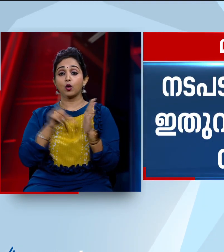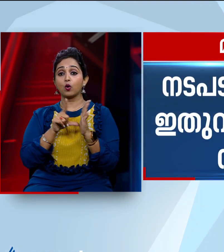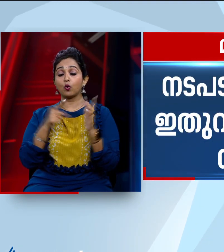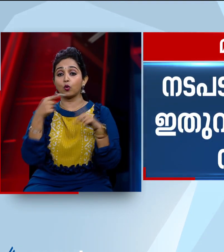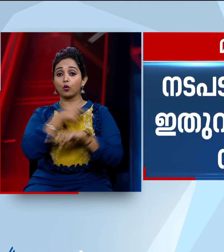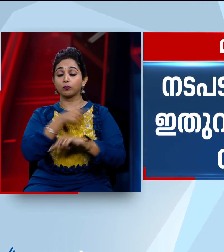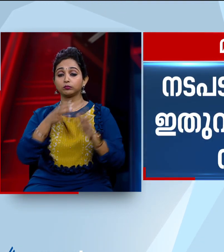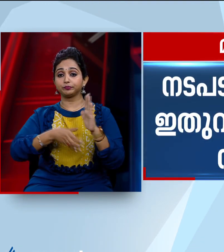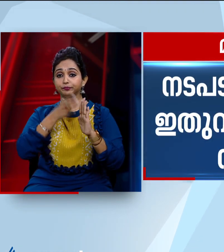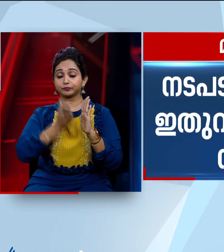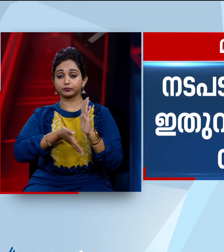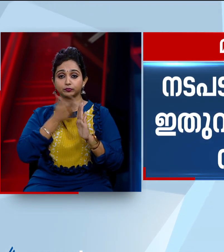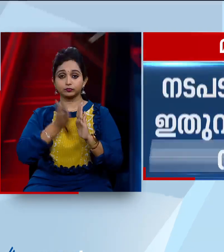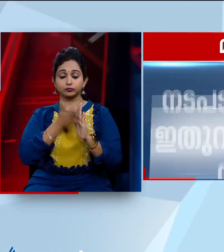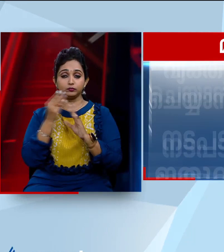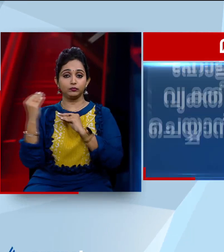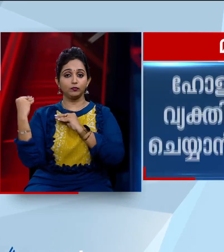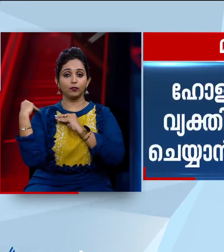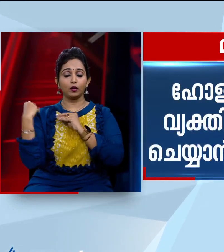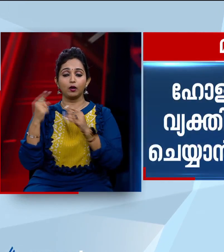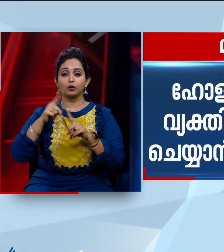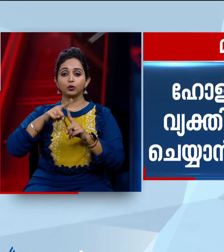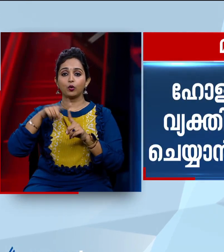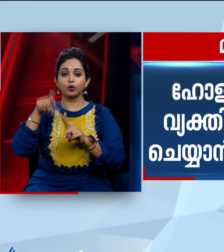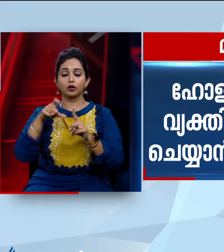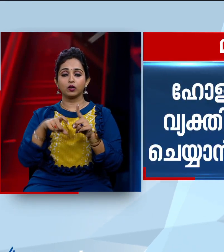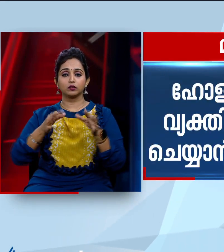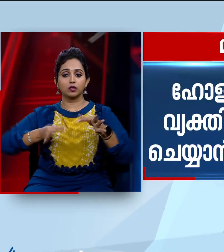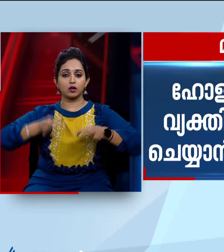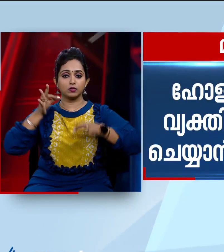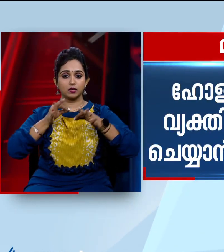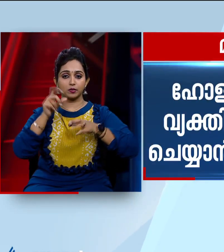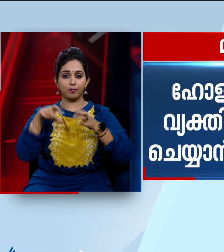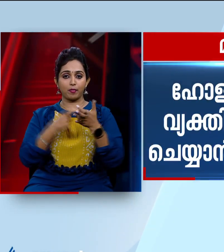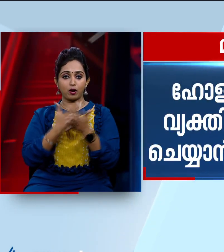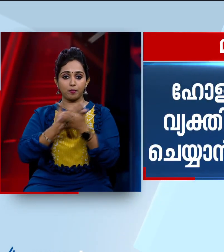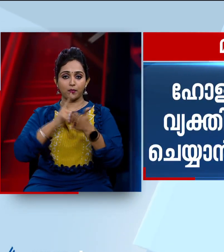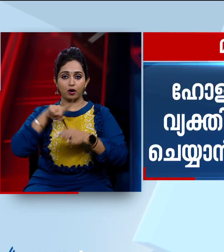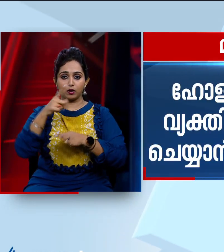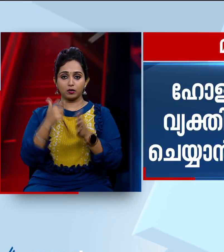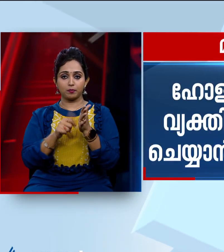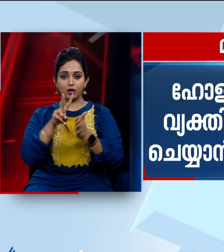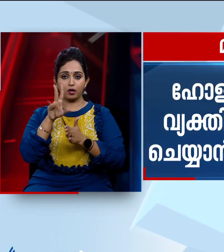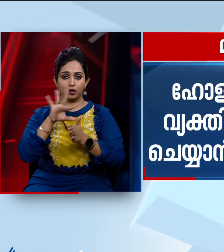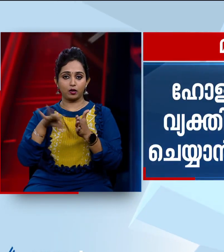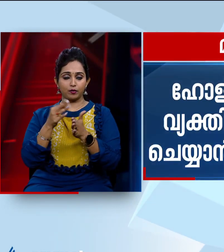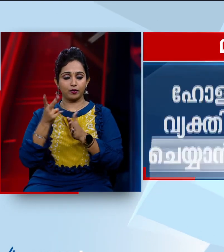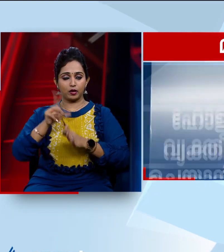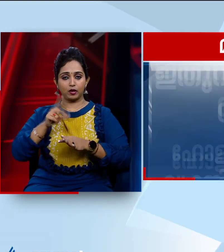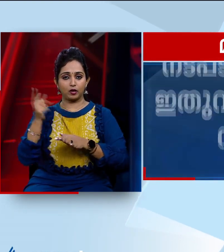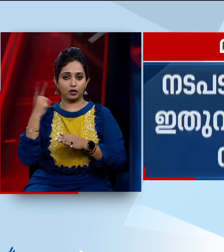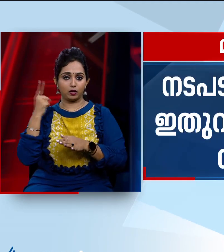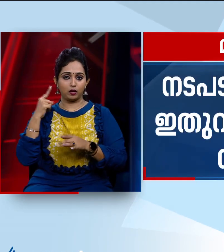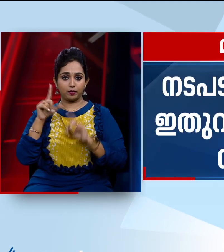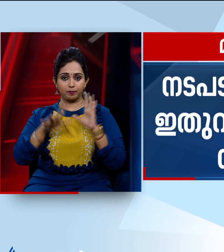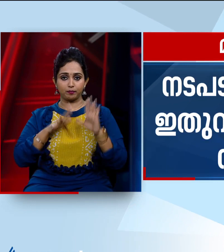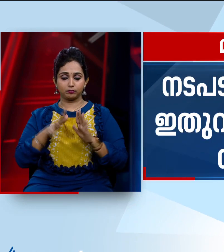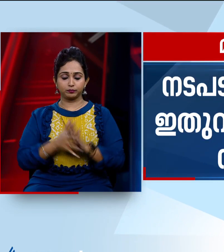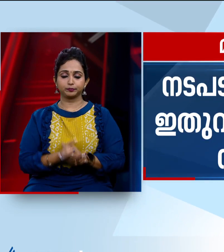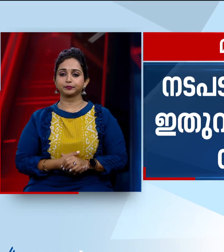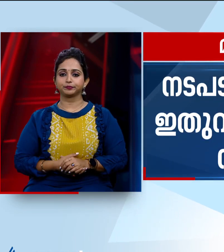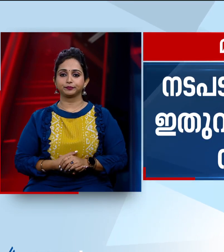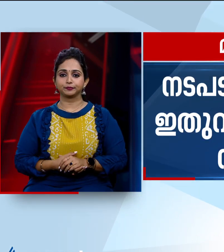നിർമ്മിച്ച ഉത്തരവാദിത്തം സംബന്ധിച്ച് തോട്ടത്തിൽ രാധാകൃഷ്ണൻ റിപ്പോർട്ട് അടുത്ത മാസം 28 കോടതി വീണ്ടും വാദം കേൾക്കും. നിർമ്മാതാക്കൾക്ക് മാത്രം